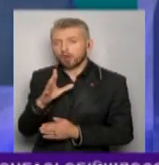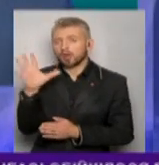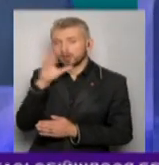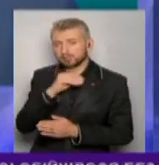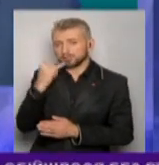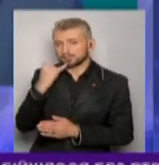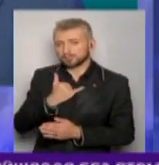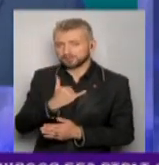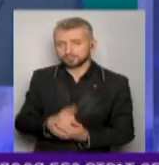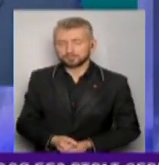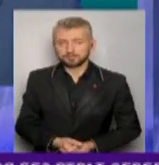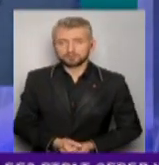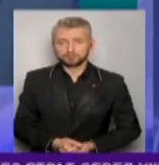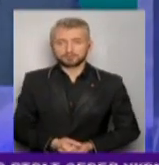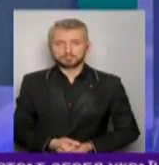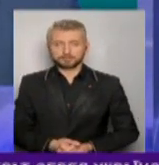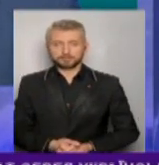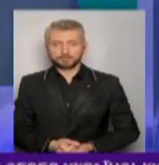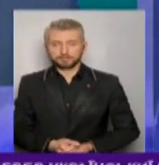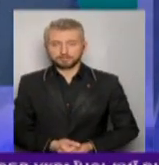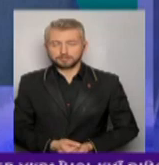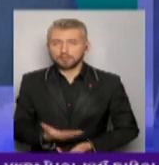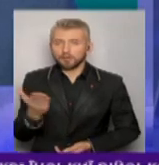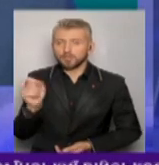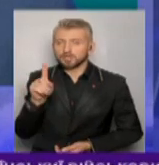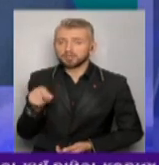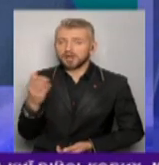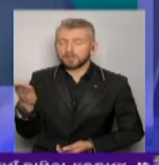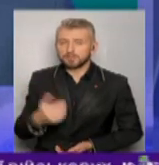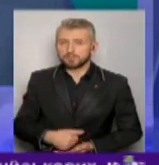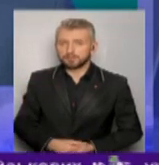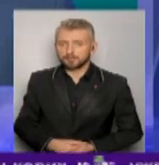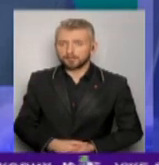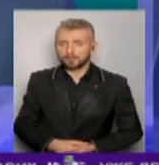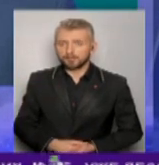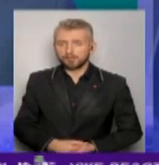ласка. Так. Так, ваше запитання, слухаємо.